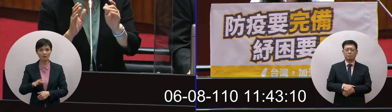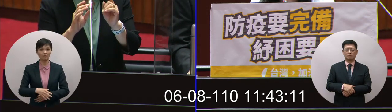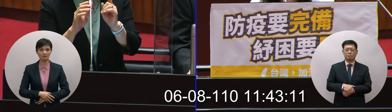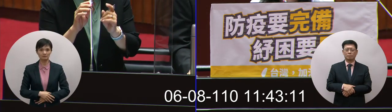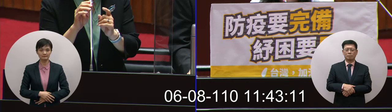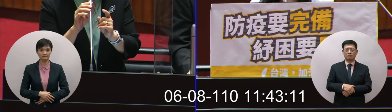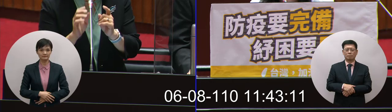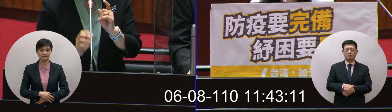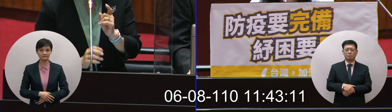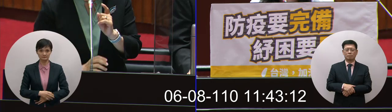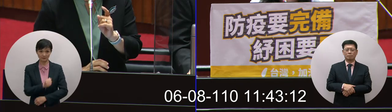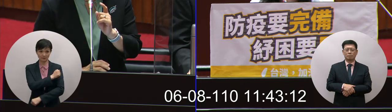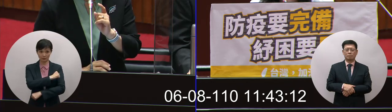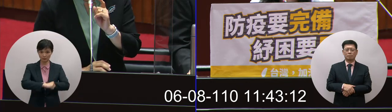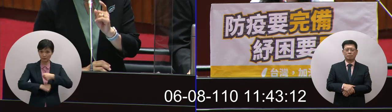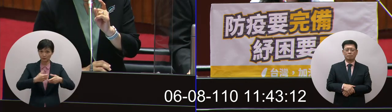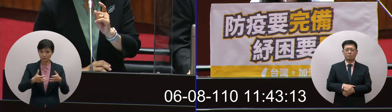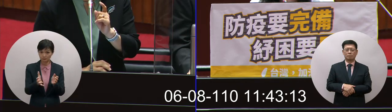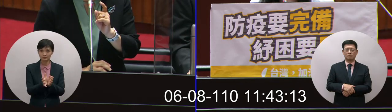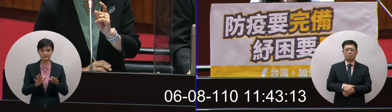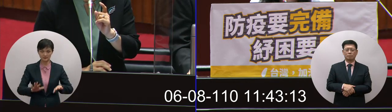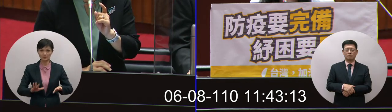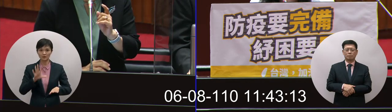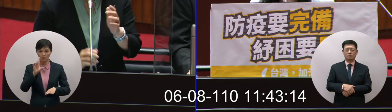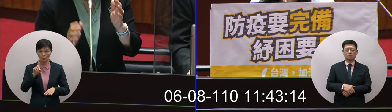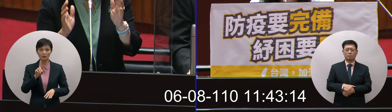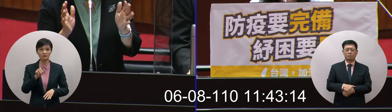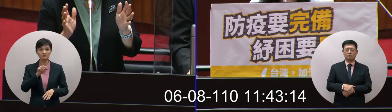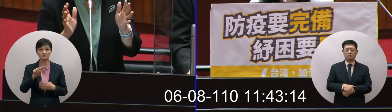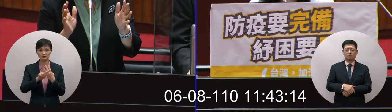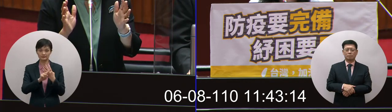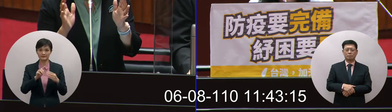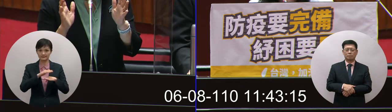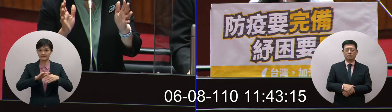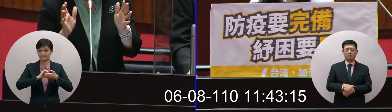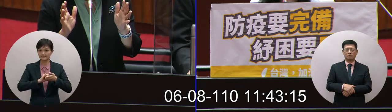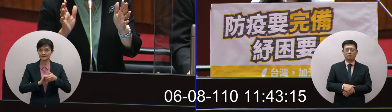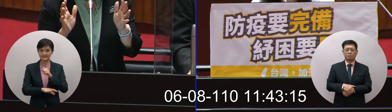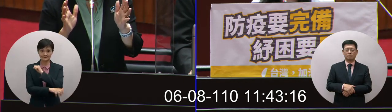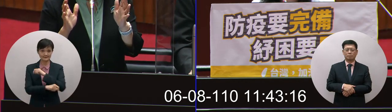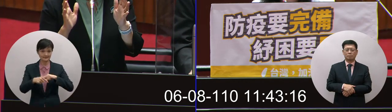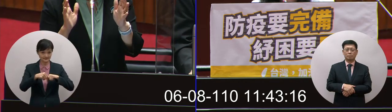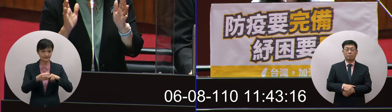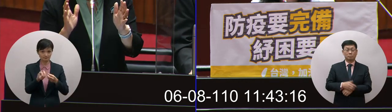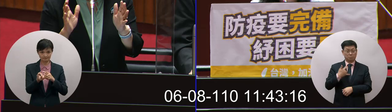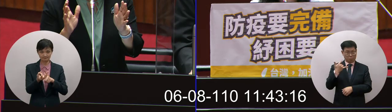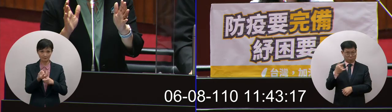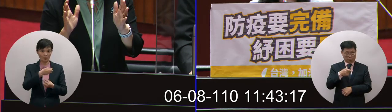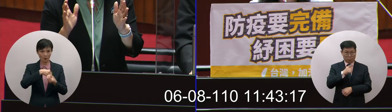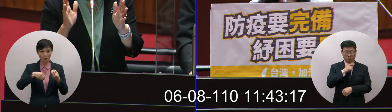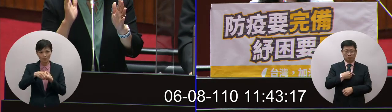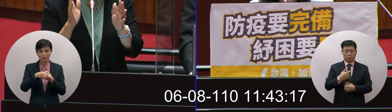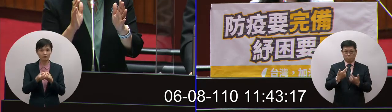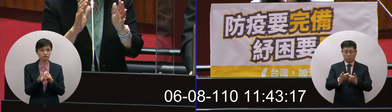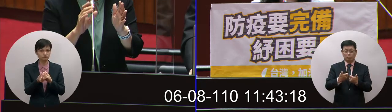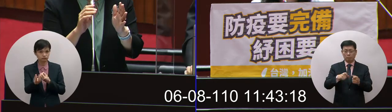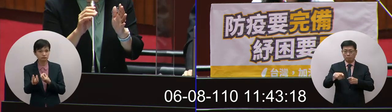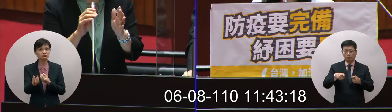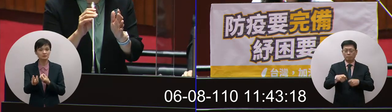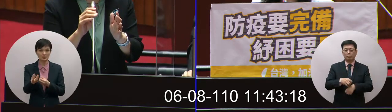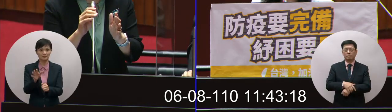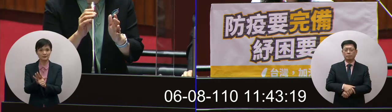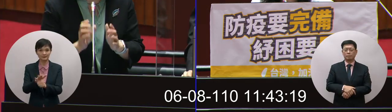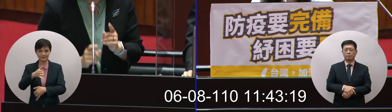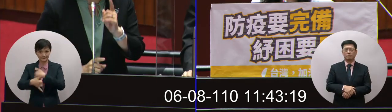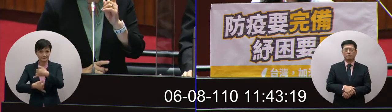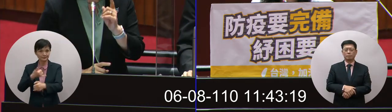有漏接了，所以我劳动部现在会用我的就安基金针对被停业。 好，那我们到时候再看一下。 对，然后我们会给他生活